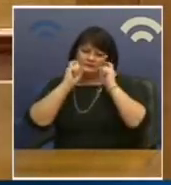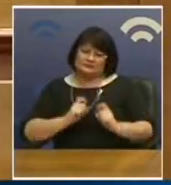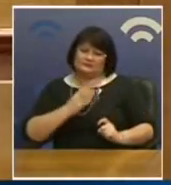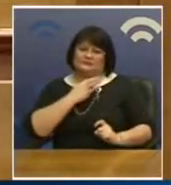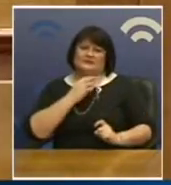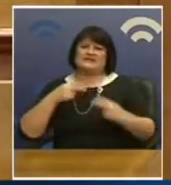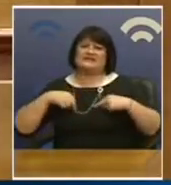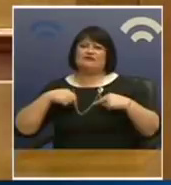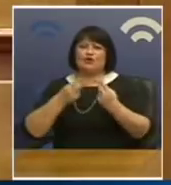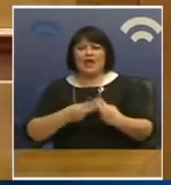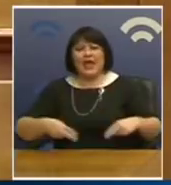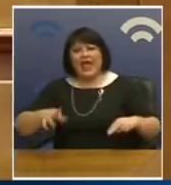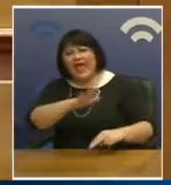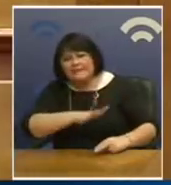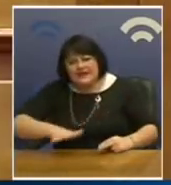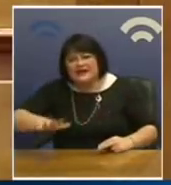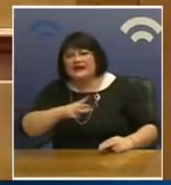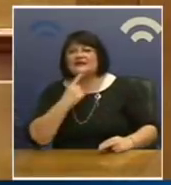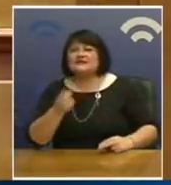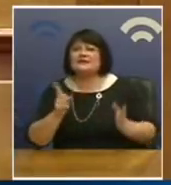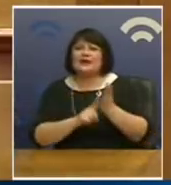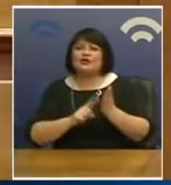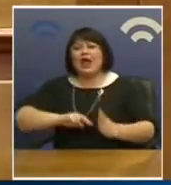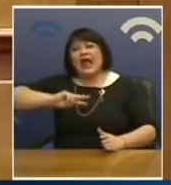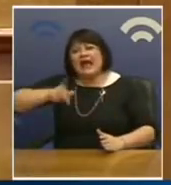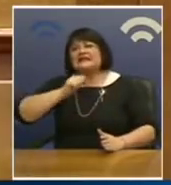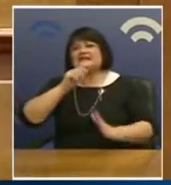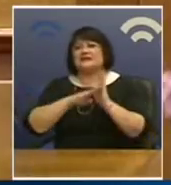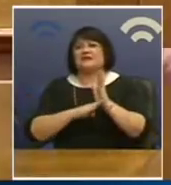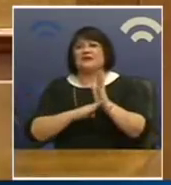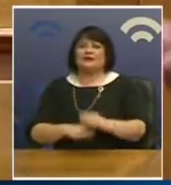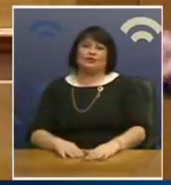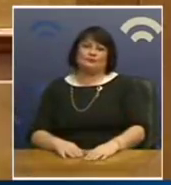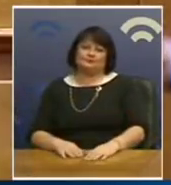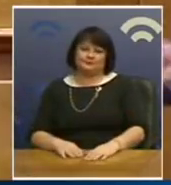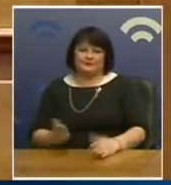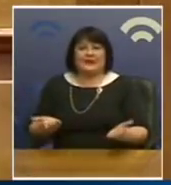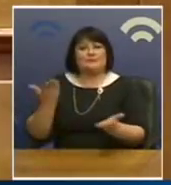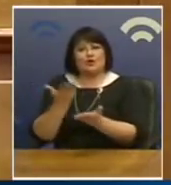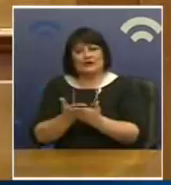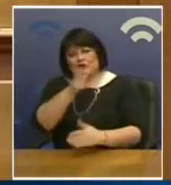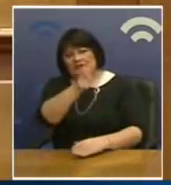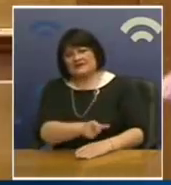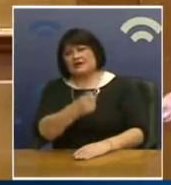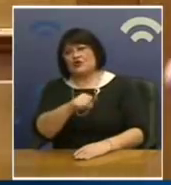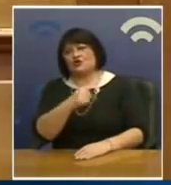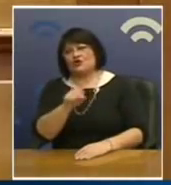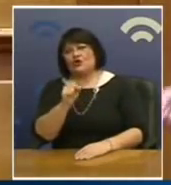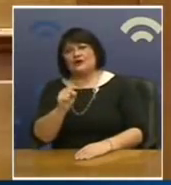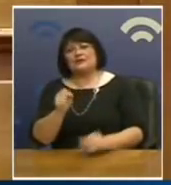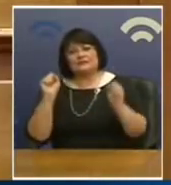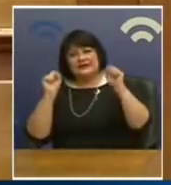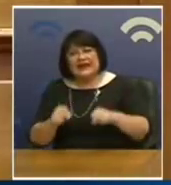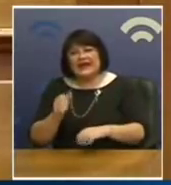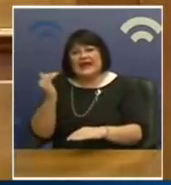της Επικρατείας να κρίνει τον νόμο σας αντισυνταγματικό. Προτείνουμε και εσείς αρνείστε να κατοχυρωθεί ο